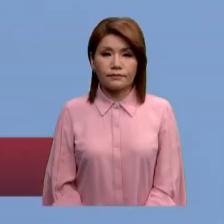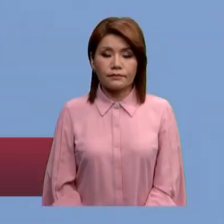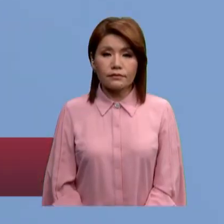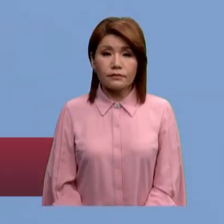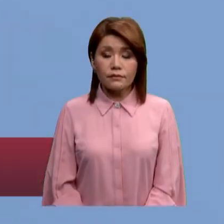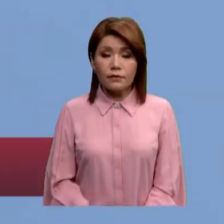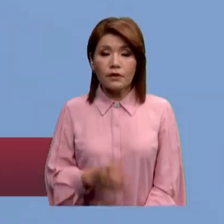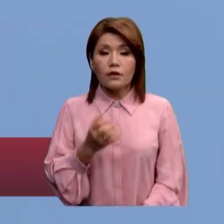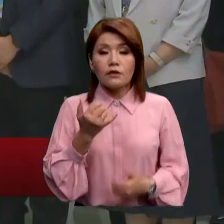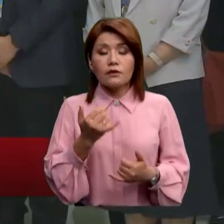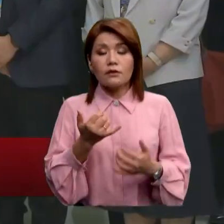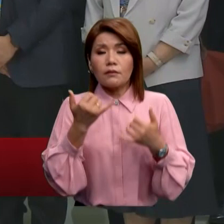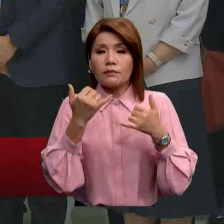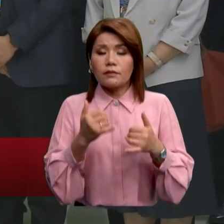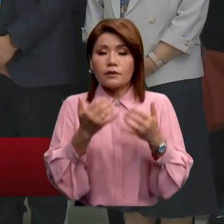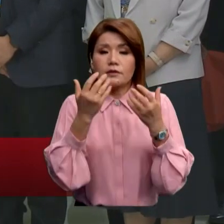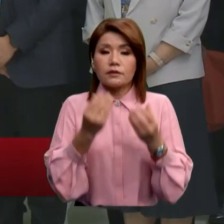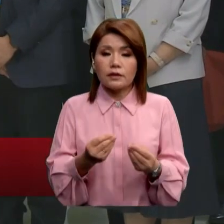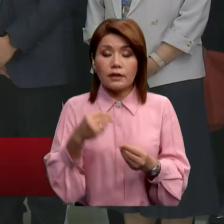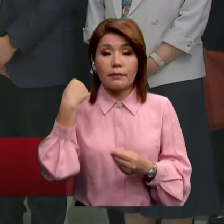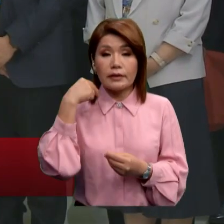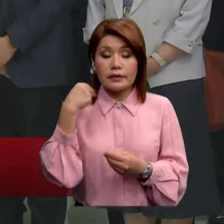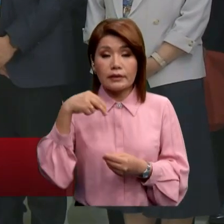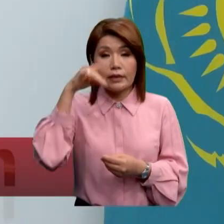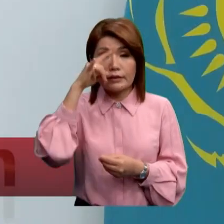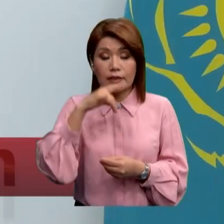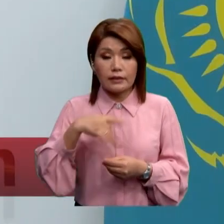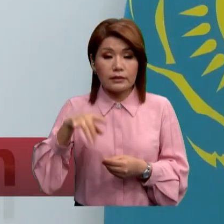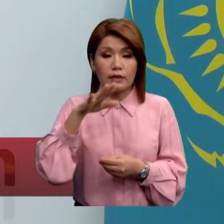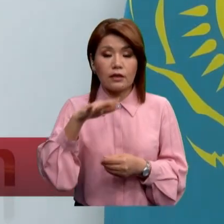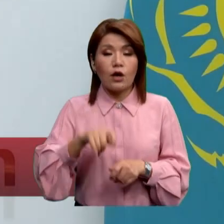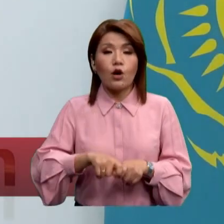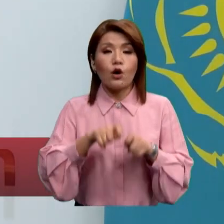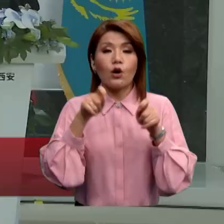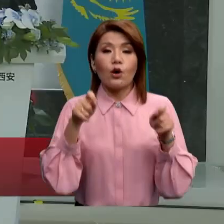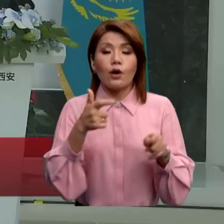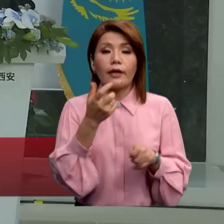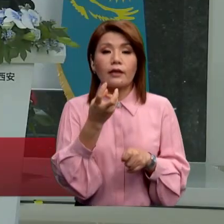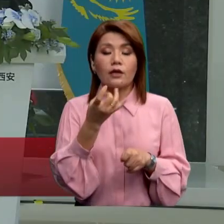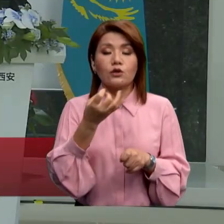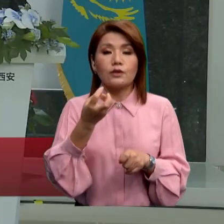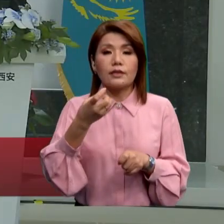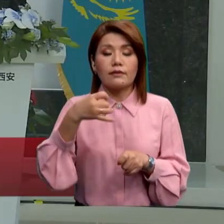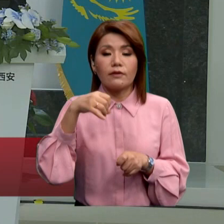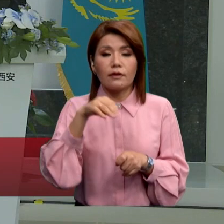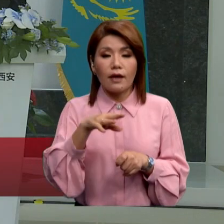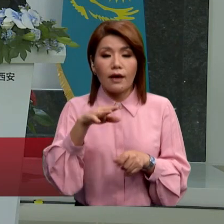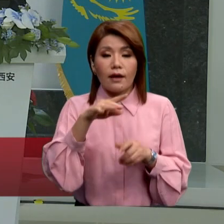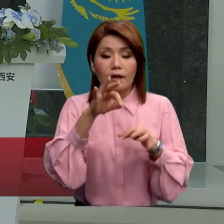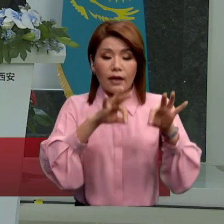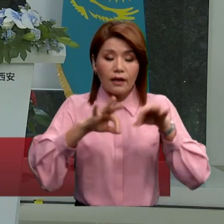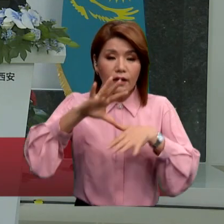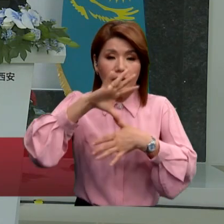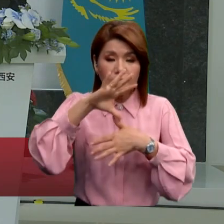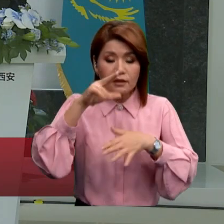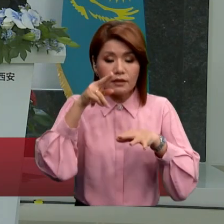Еще одним знаковым событием официального визита президента Казахстана в Поднебесную стало открытие генконсульства в Сиане. Теперь на карте Китая появилось